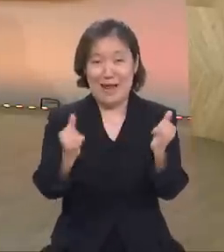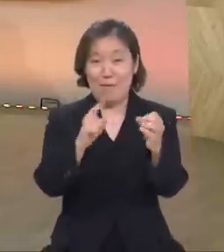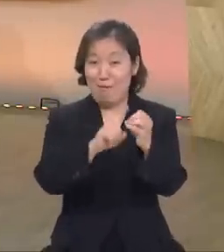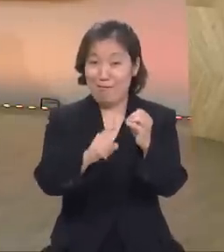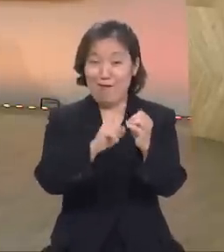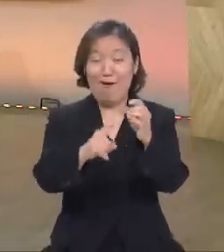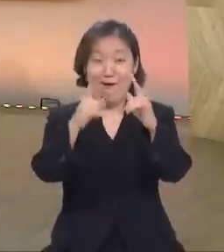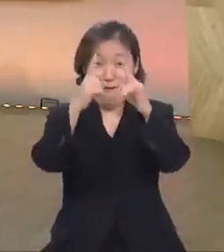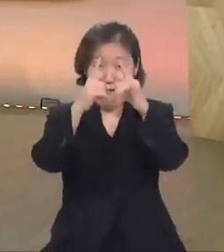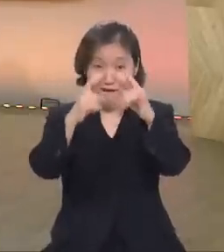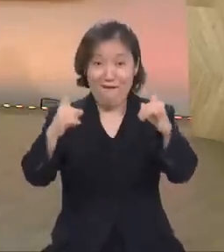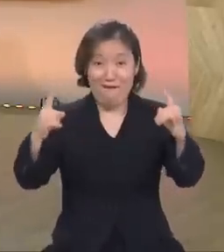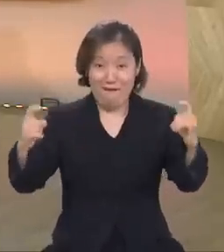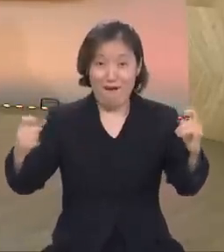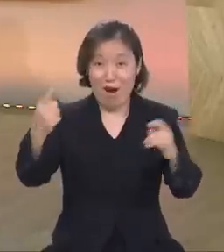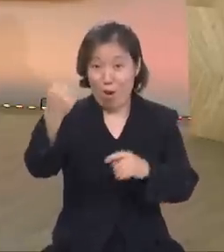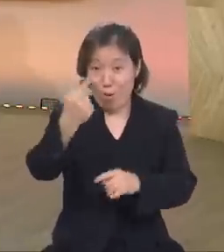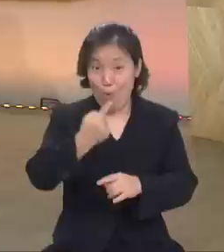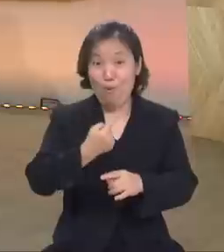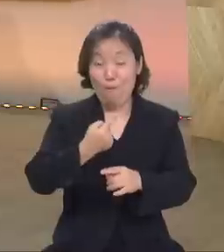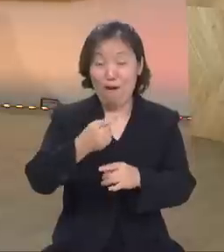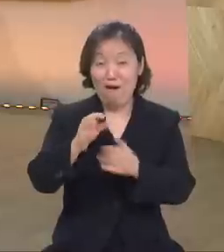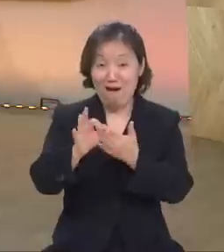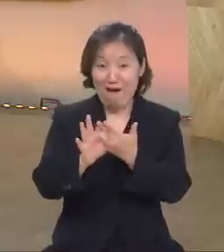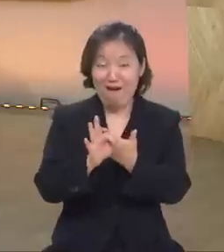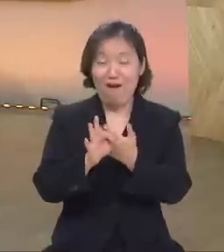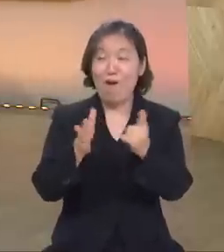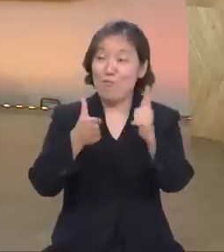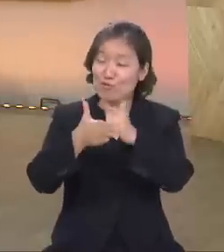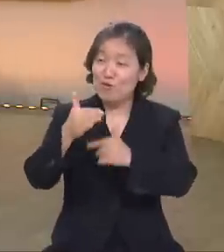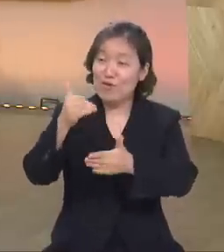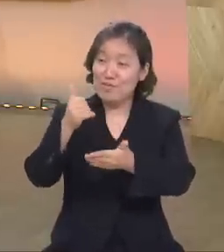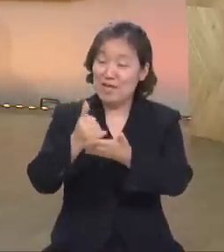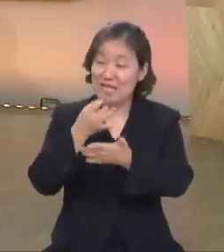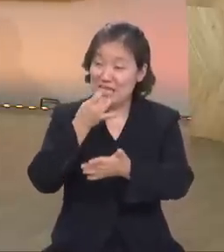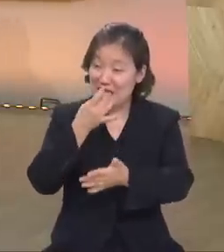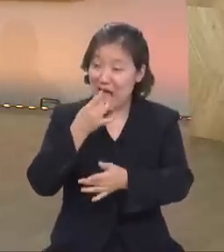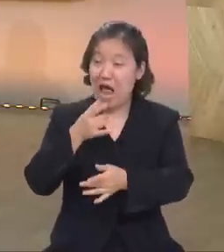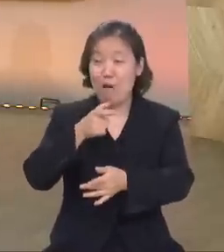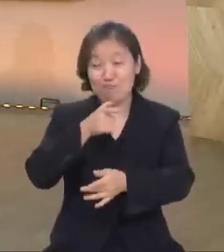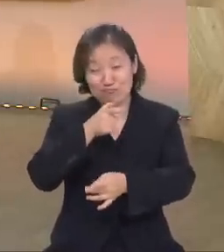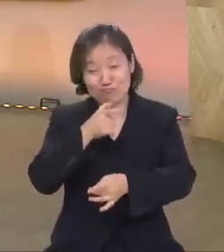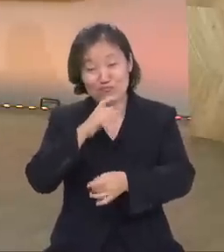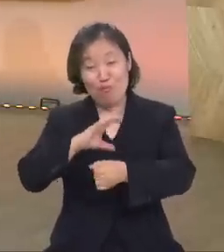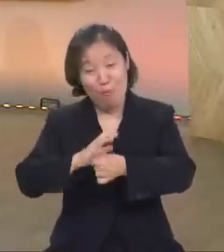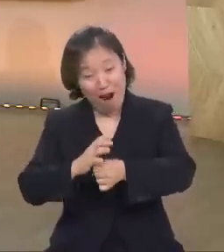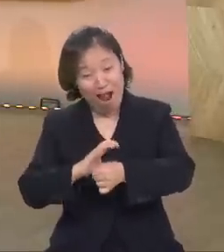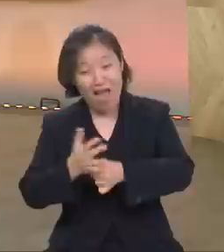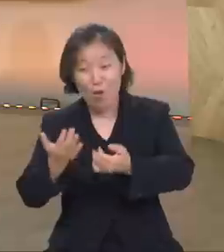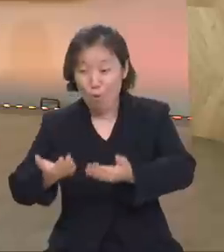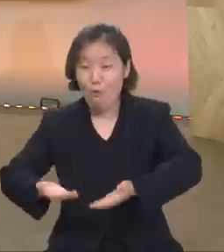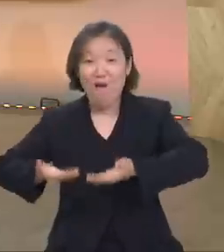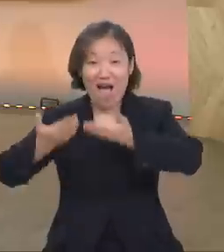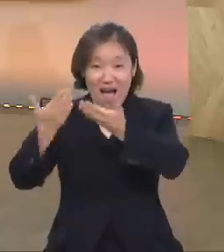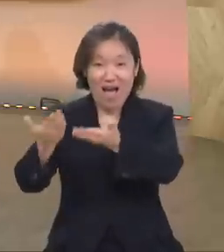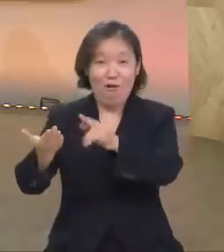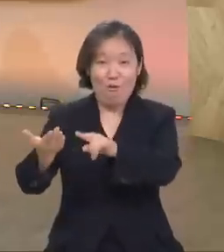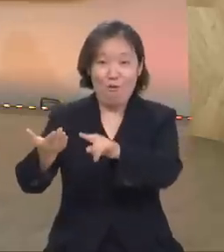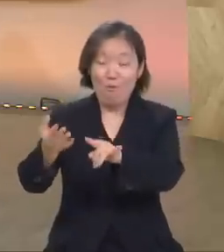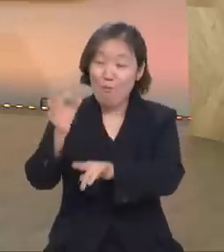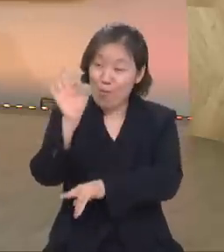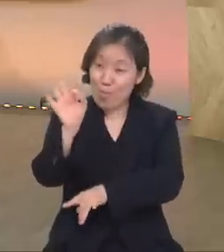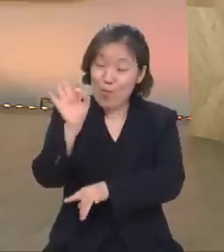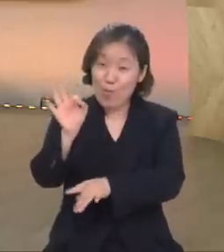부처님께 절을 올리고 부처님께 막 사이드 올리고 물도 올리고 과일도 올리고